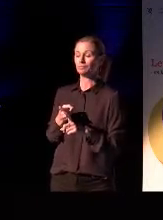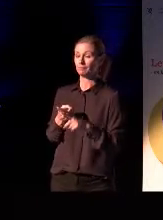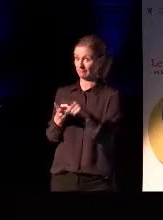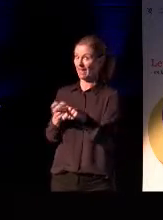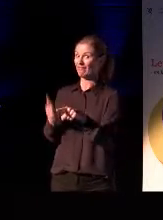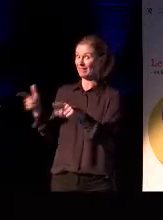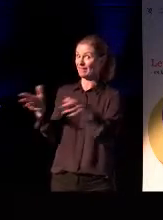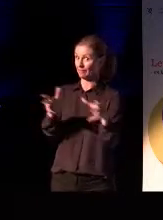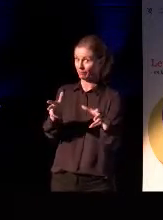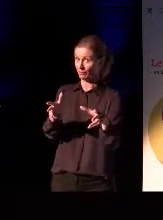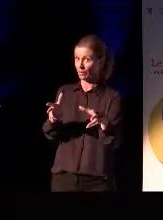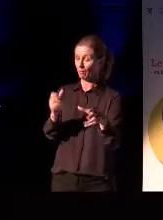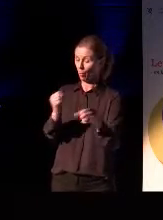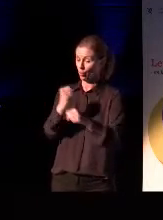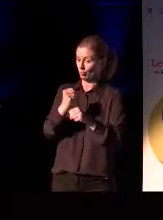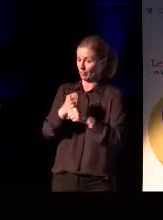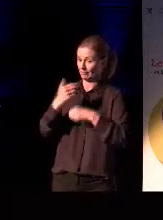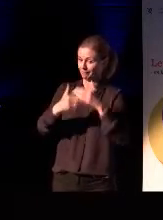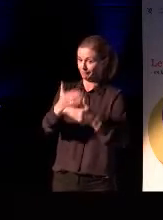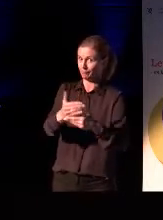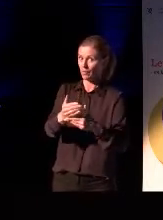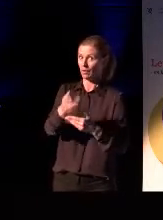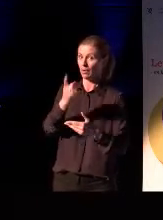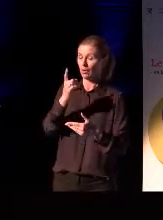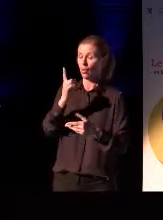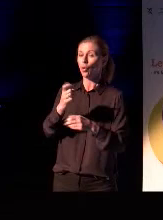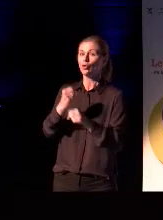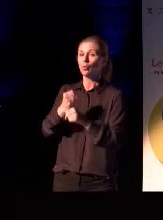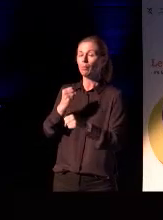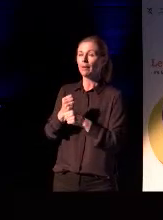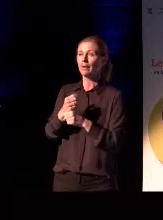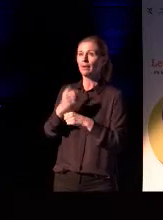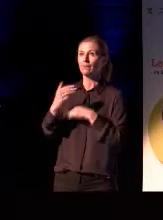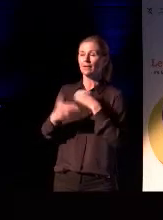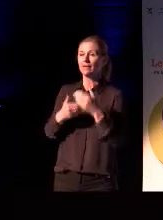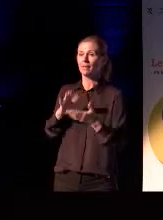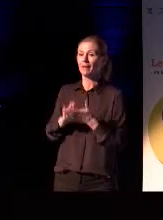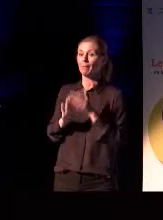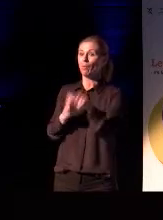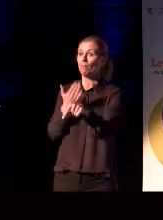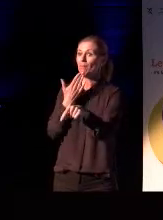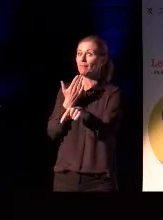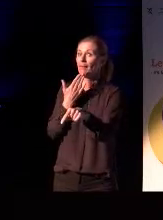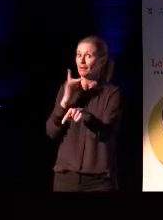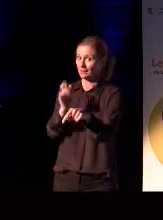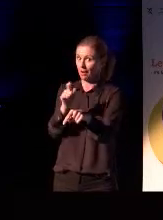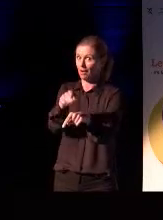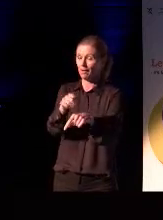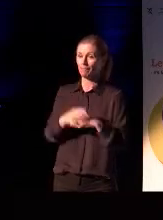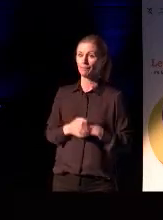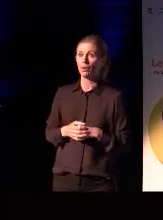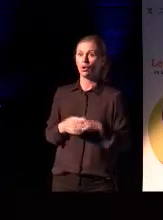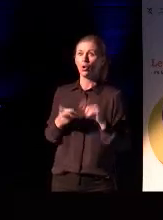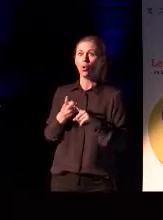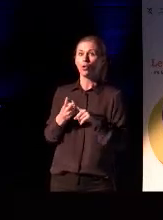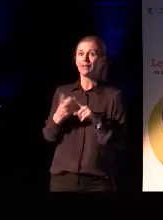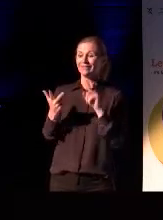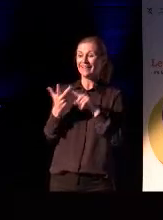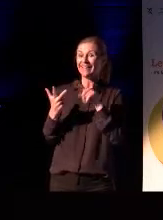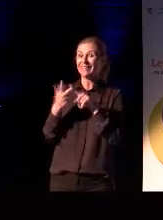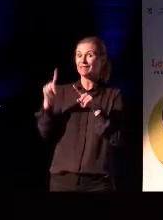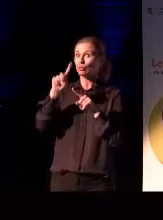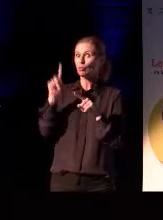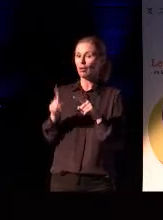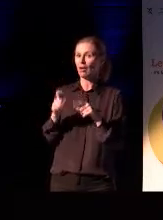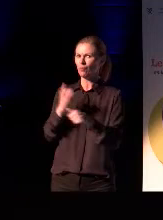viktig å jobbe med, og det å komme med, jobbe videre med på mandag. Og så det jo sånn at det tredje spørsmålet,